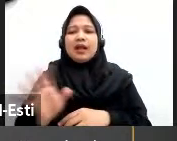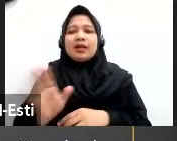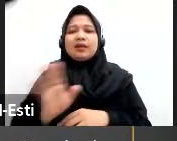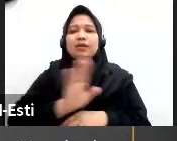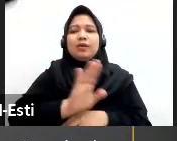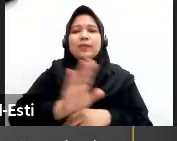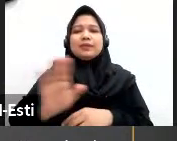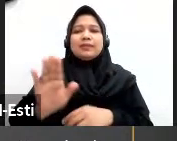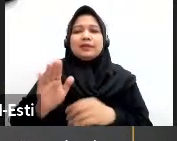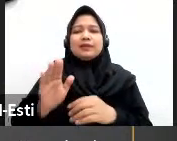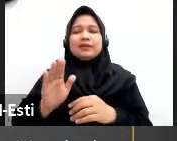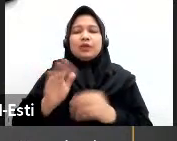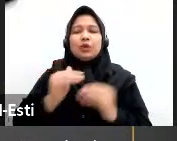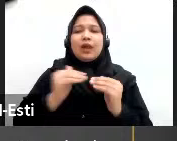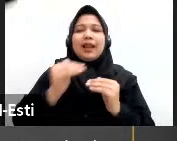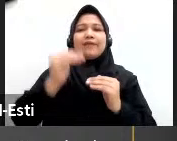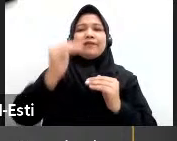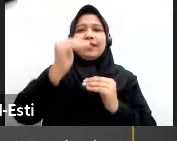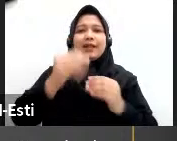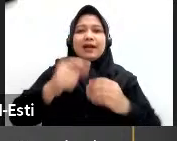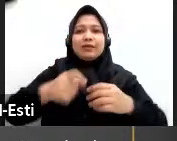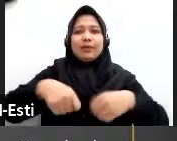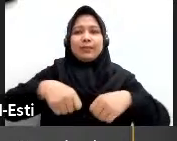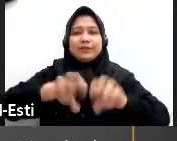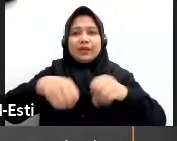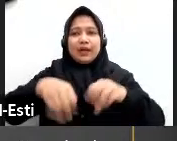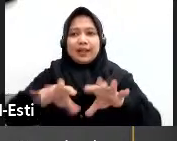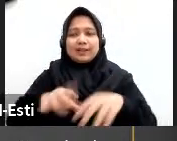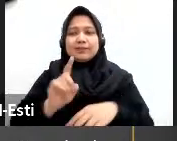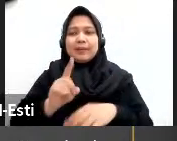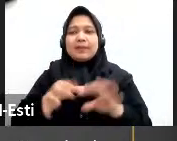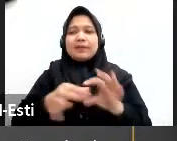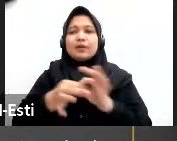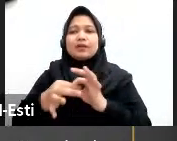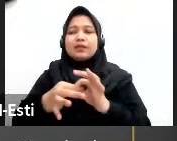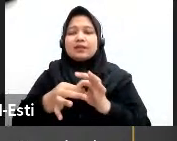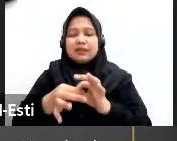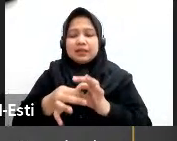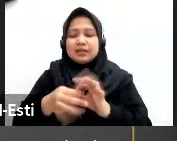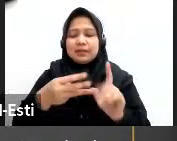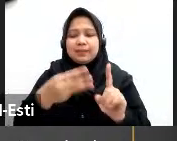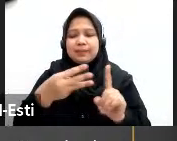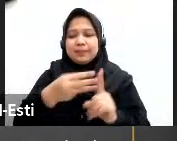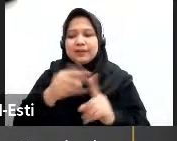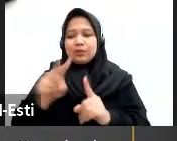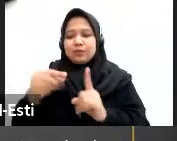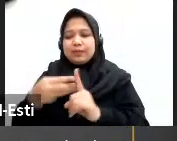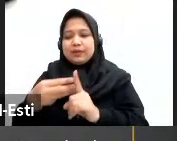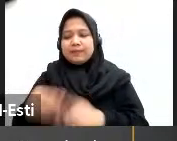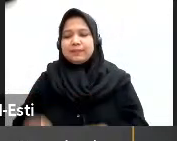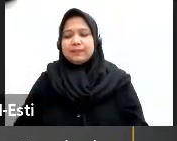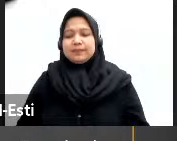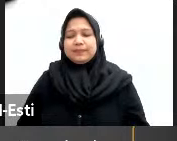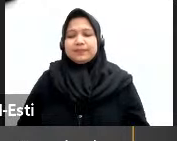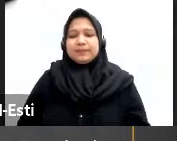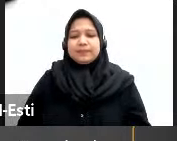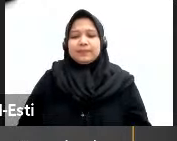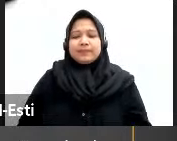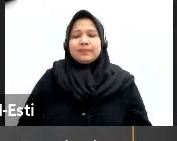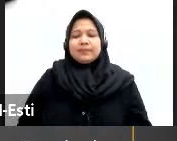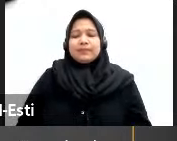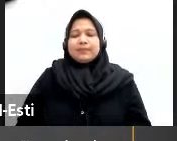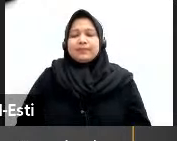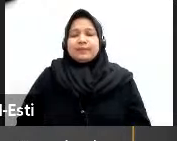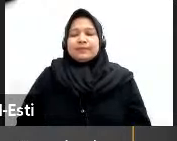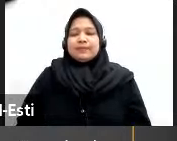level kalau untuk seller karena itu kan sifatnya bitubi kerjasamanya eh mungkin itu emas atau apa namanya